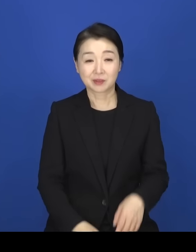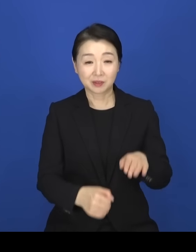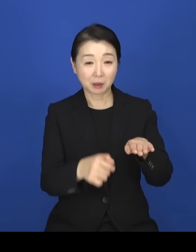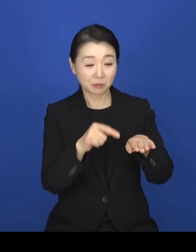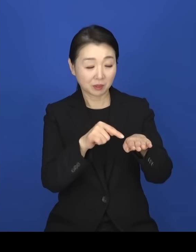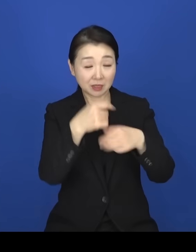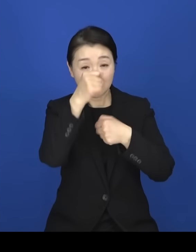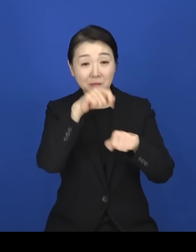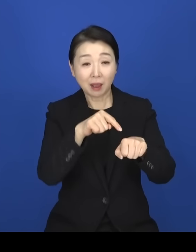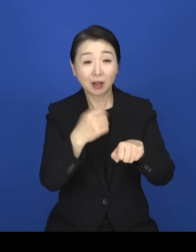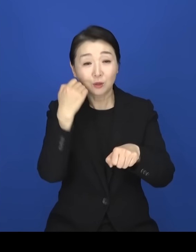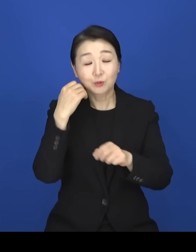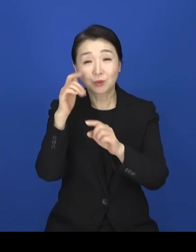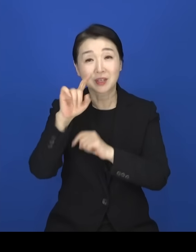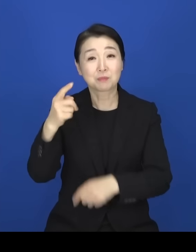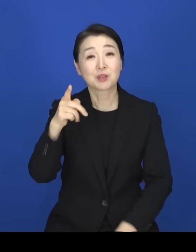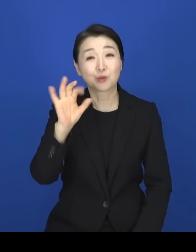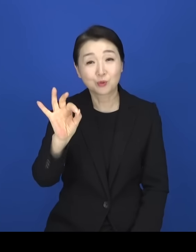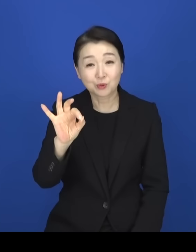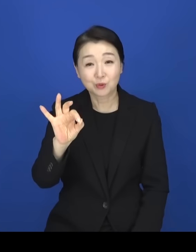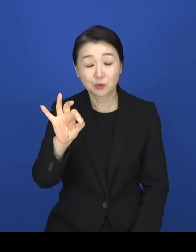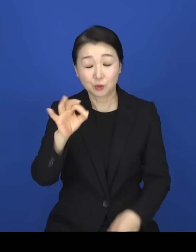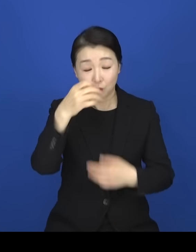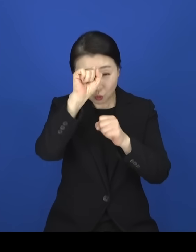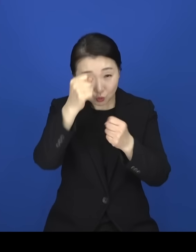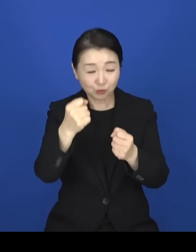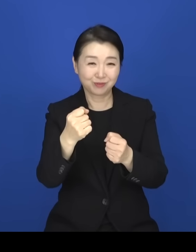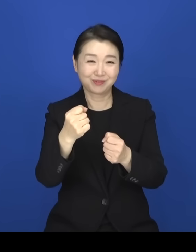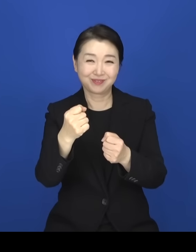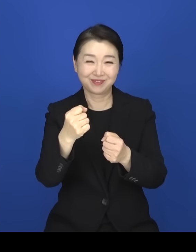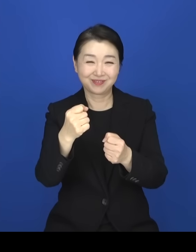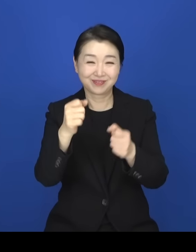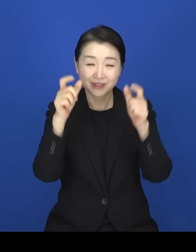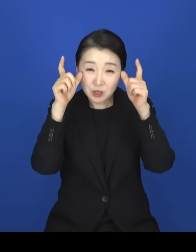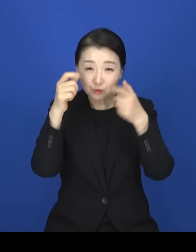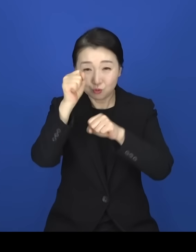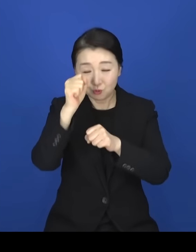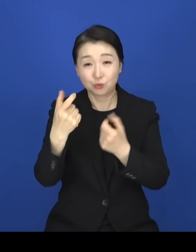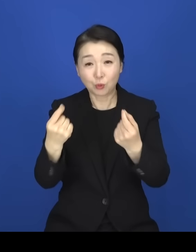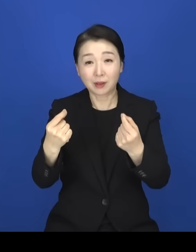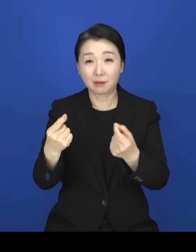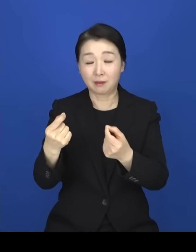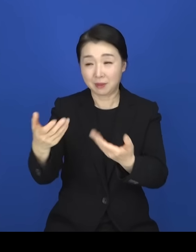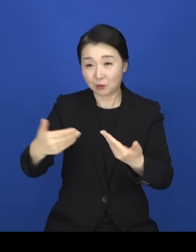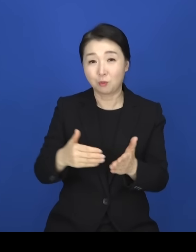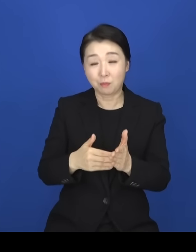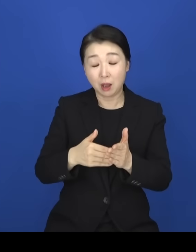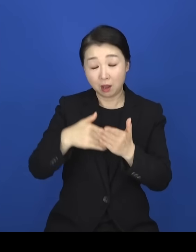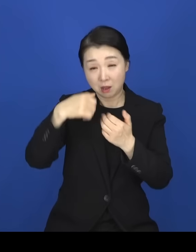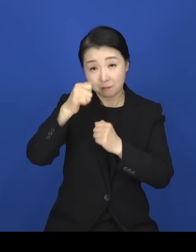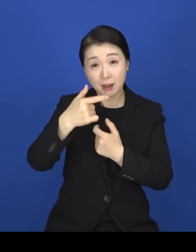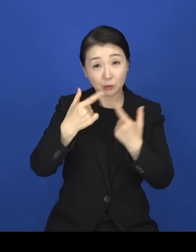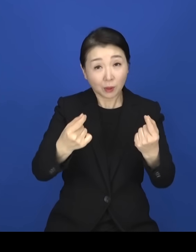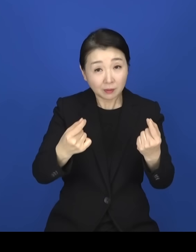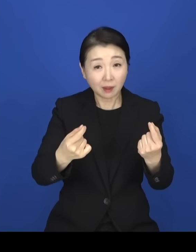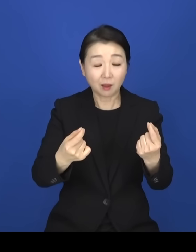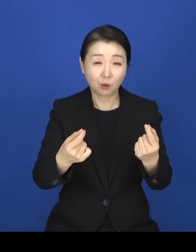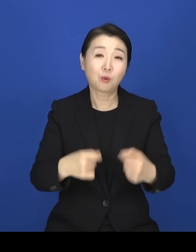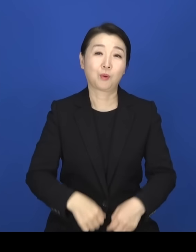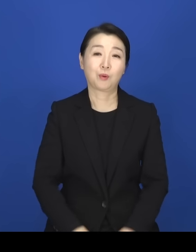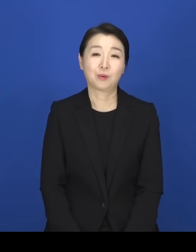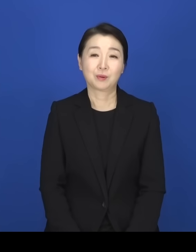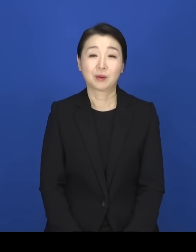이민웅 형제가 신었던 빌려준 거예요? 어머. 이민웅 형제가 정확하게 신었던 그 발 구두. 사이즈가 맞아요? 네. 정확히 똑같습니다. 함께